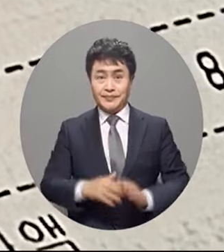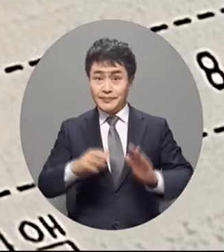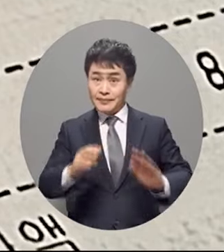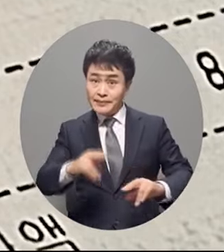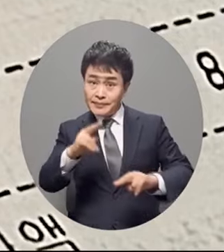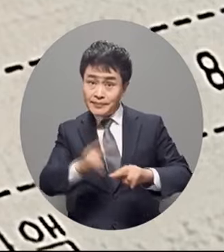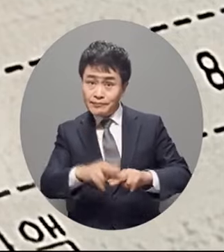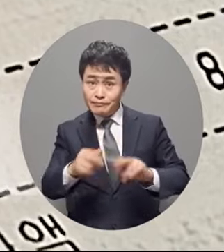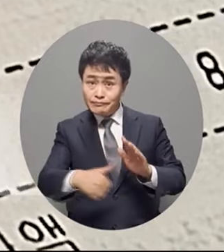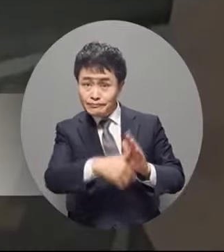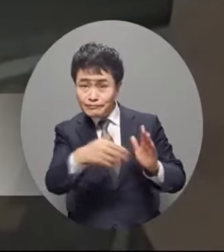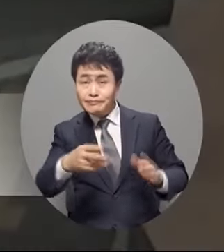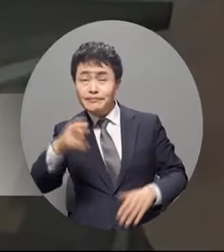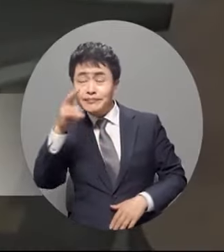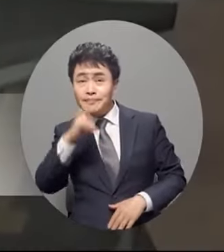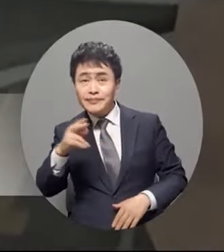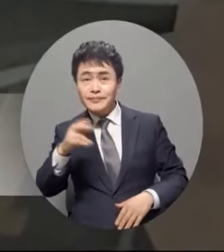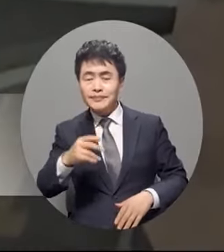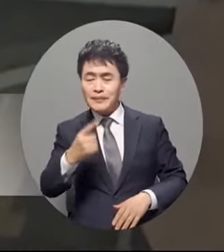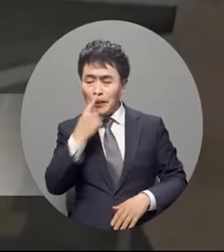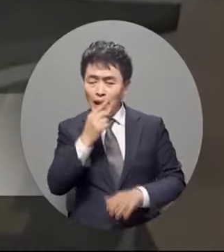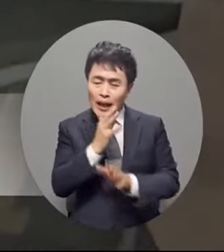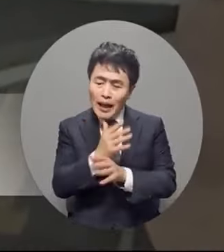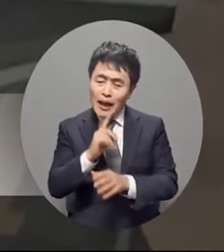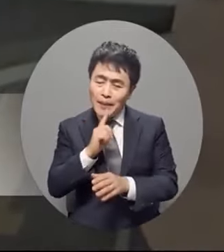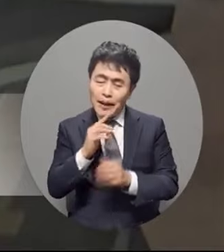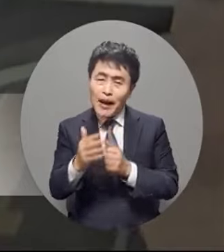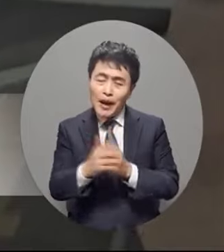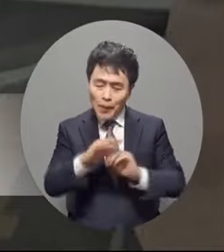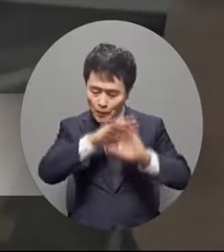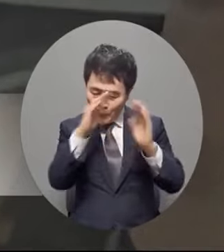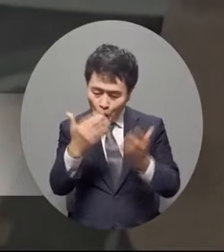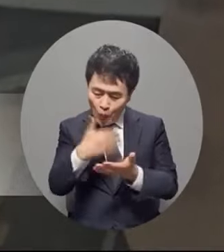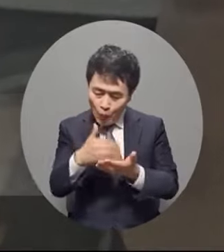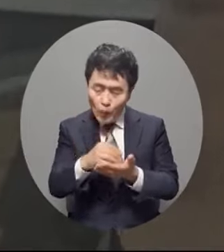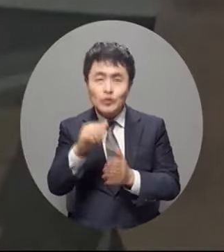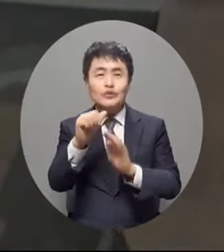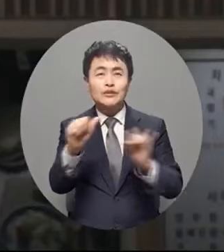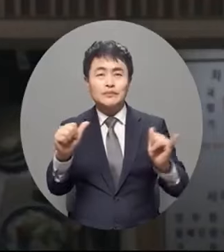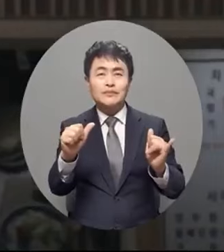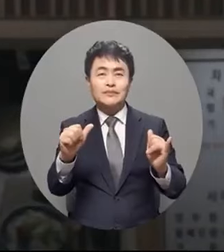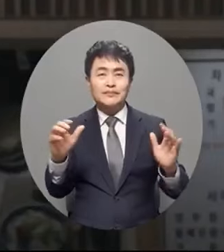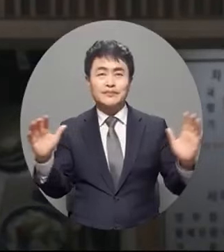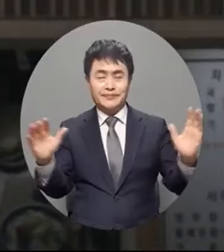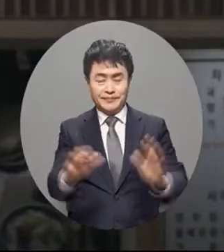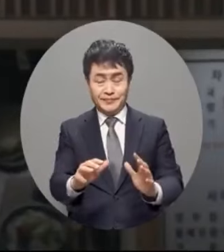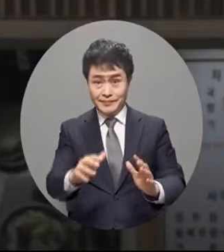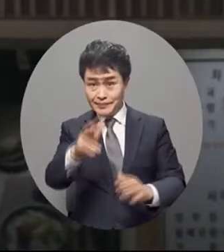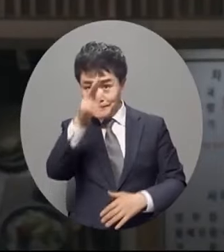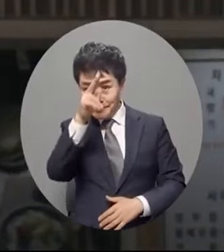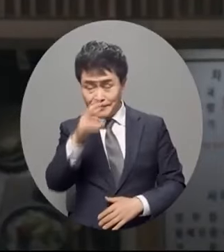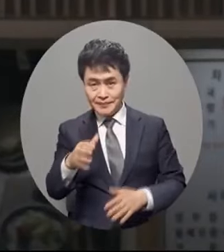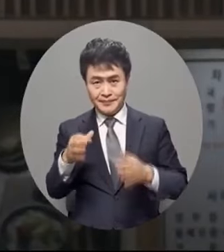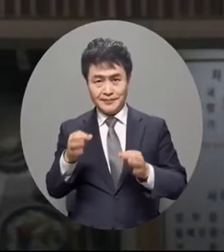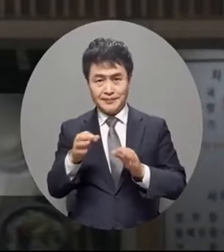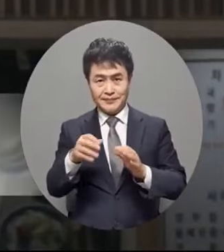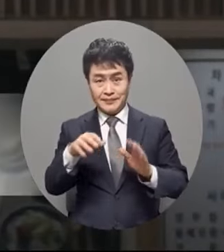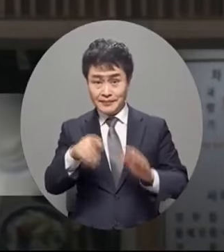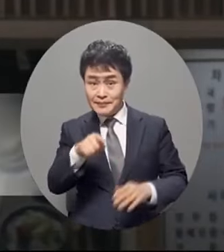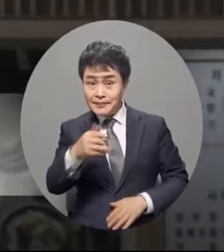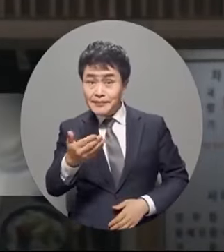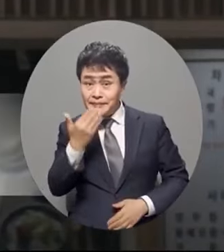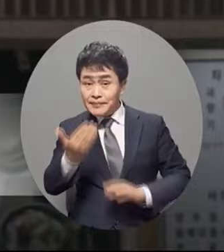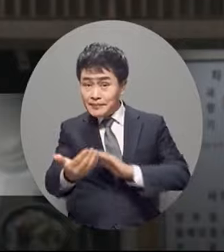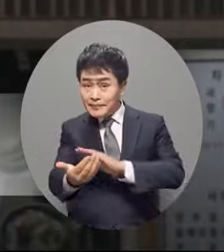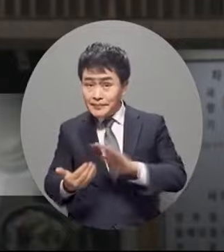이 자리에는 유명 가수와 개그맨을 포함해 모두 다섯명 정도가 있었습니다 경찰은 김씨가이 식당에